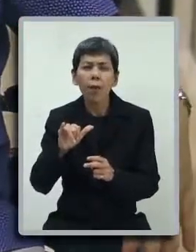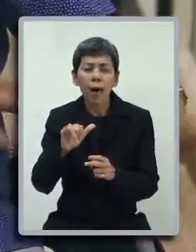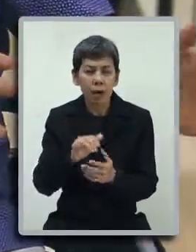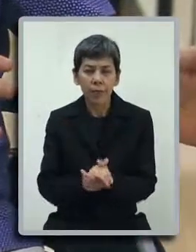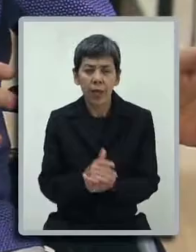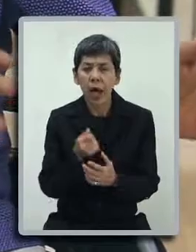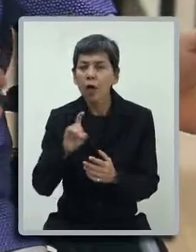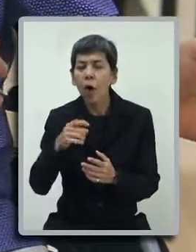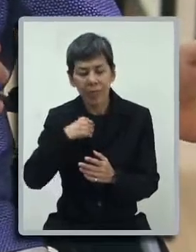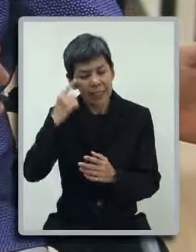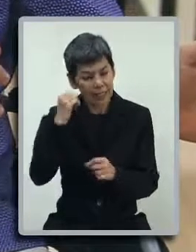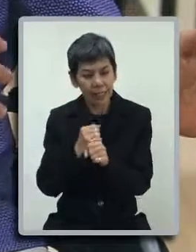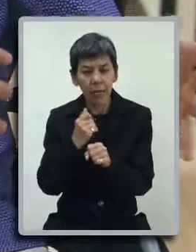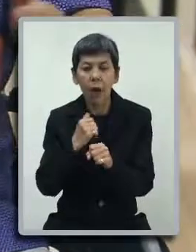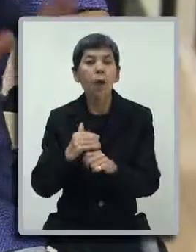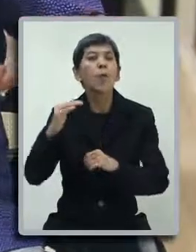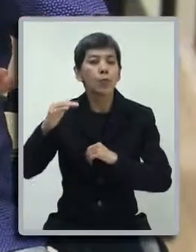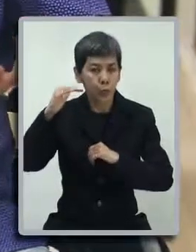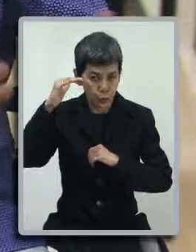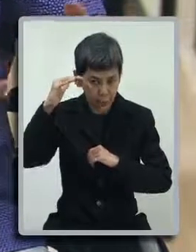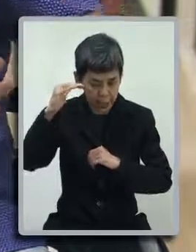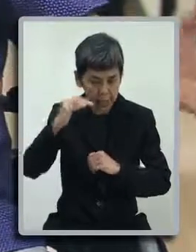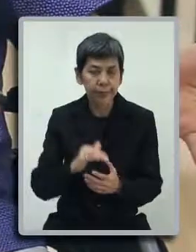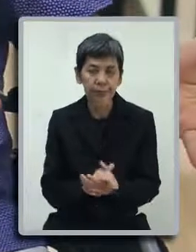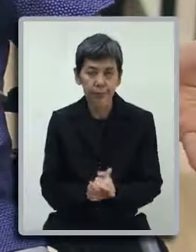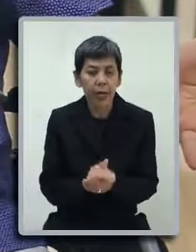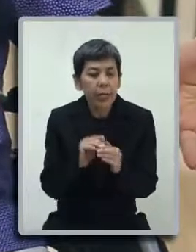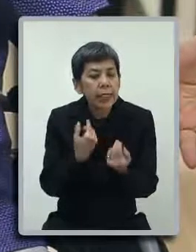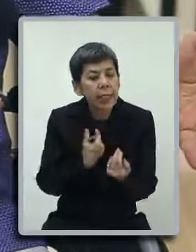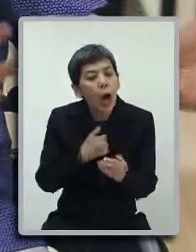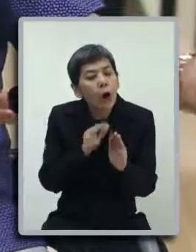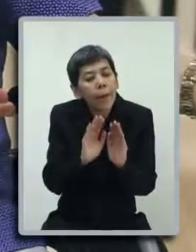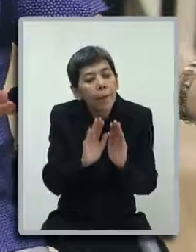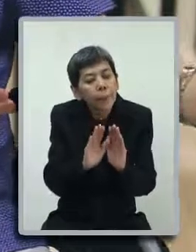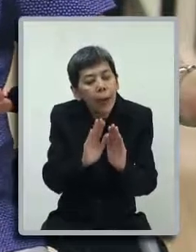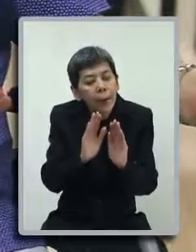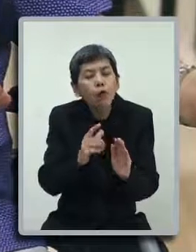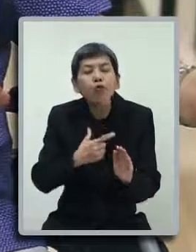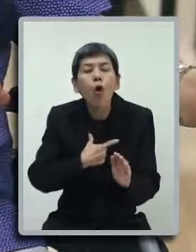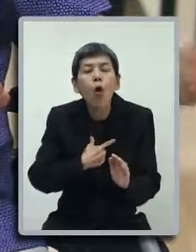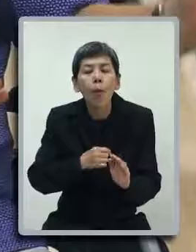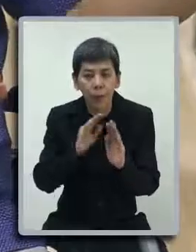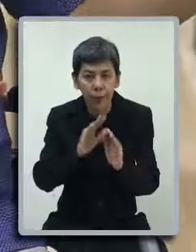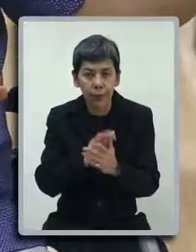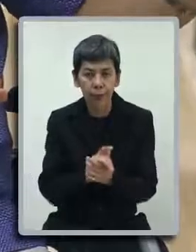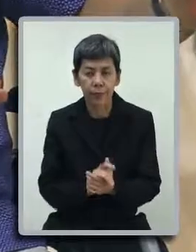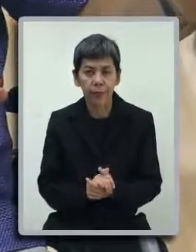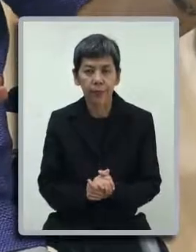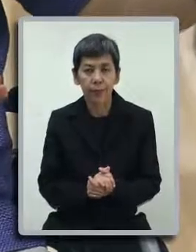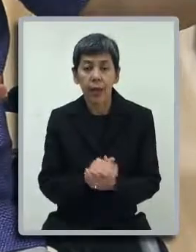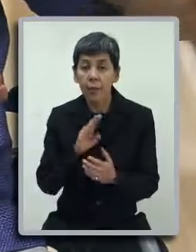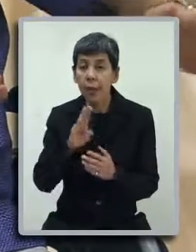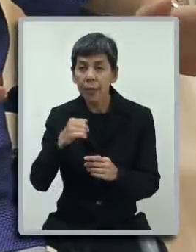า adult collectible adult แปลว่าผู้ใหญ่ collectible สะสมของสะสมของผู้ใหญ่